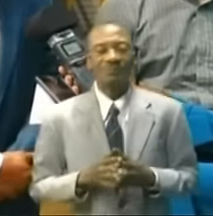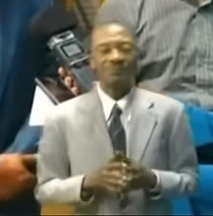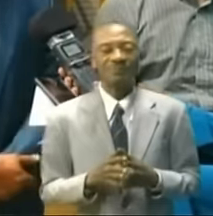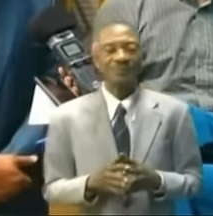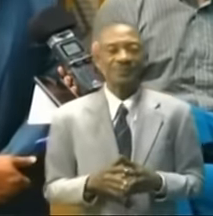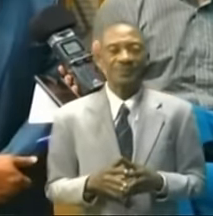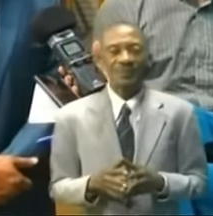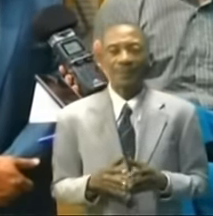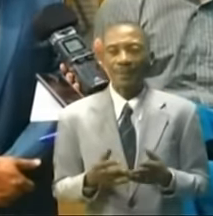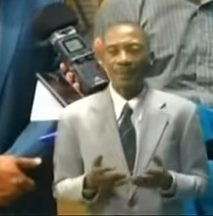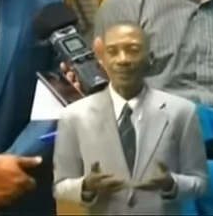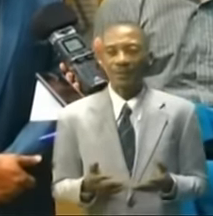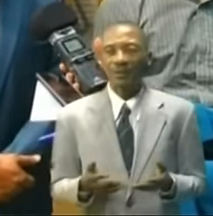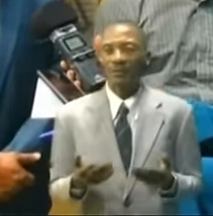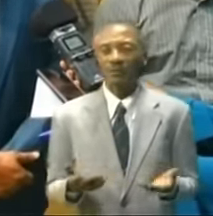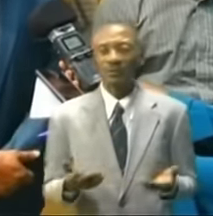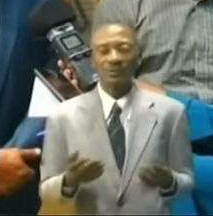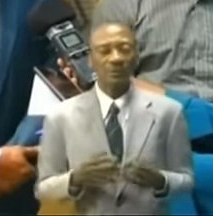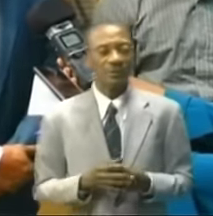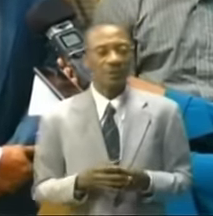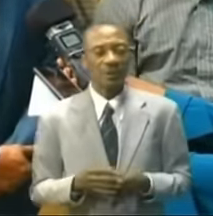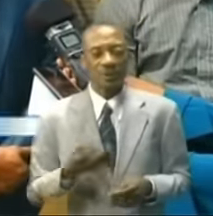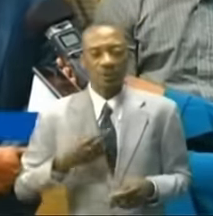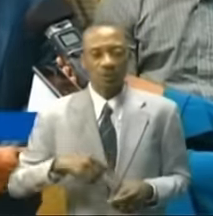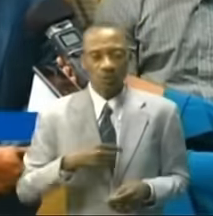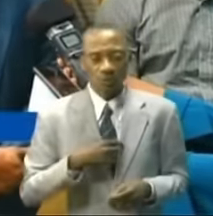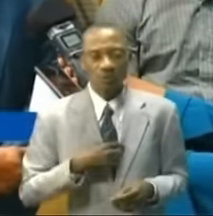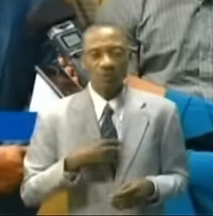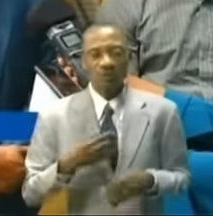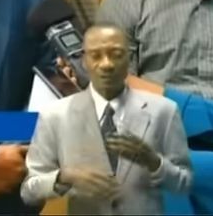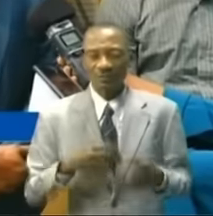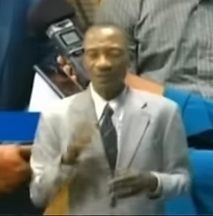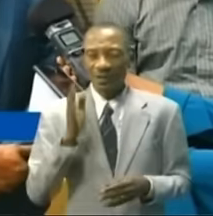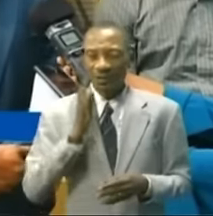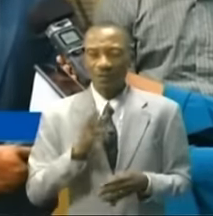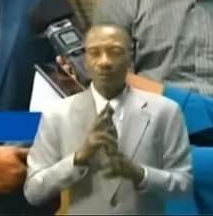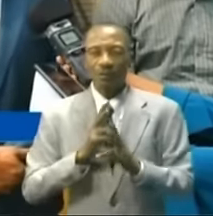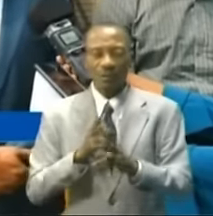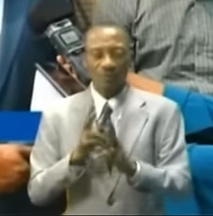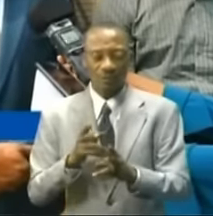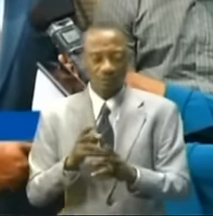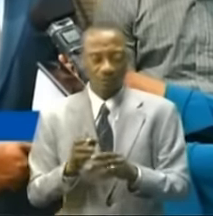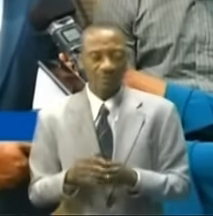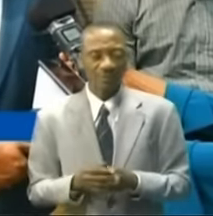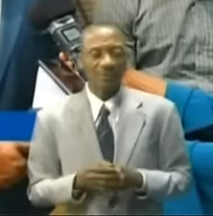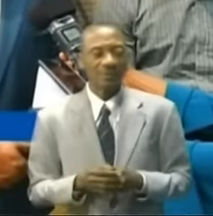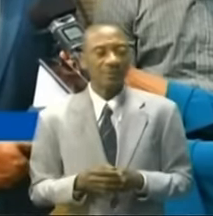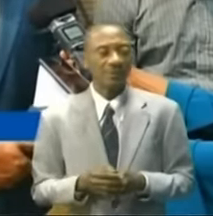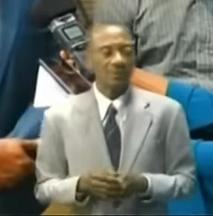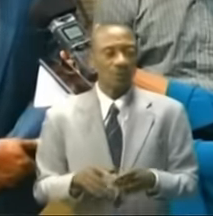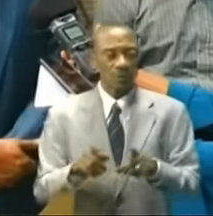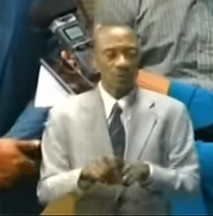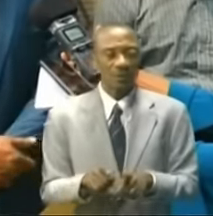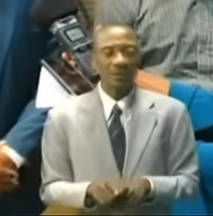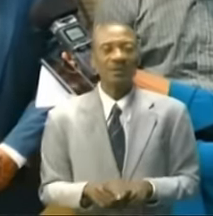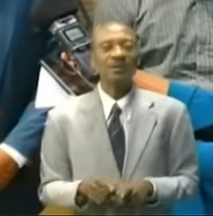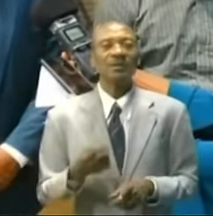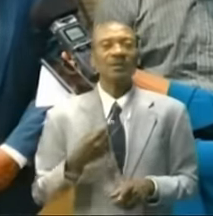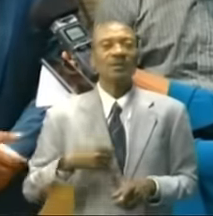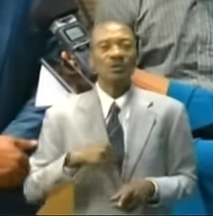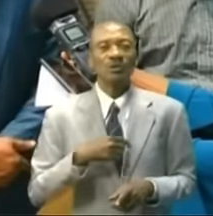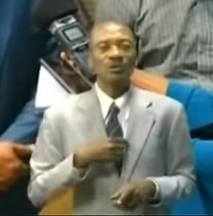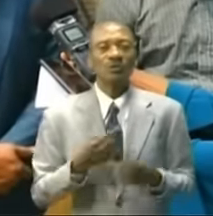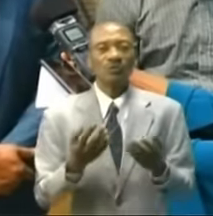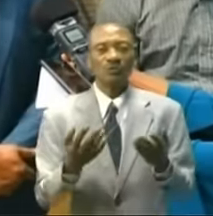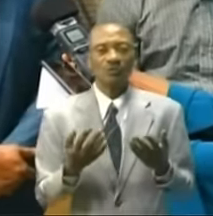orbite dans quelques jours. Et après aussi de prendre le temps pour voir un peu quelles sont les